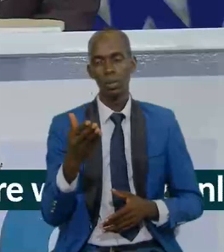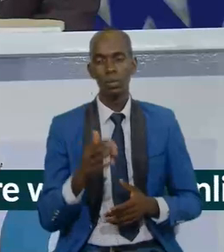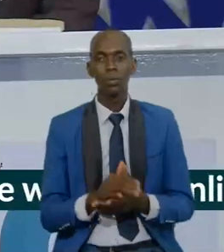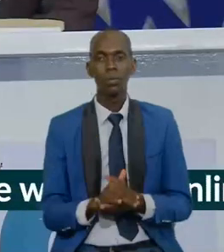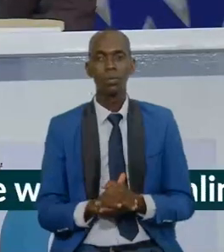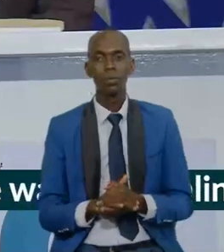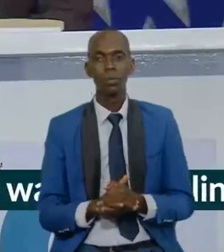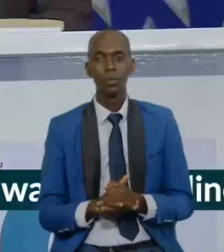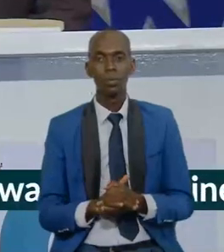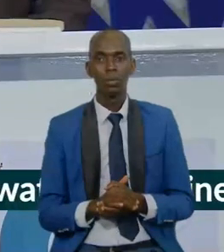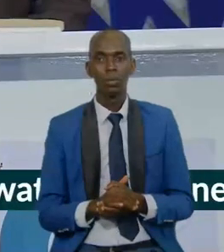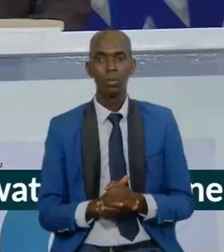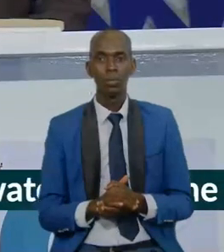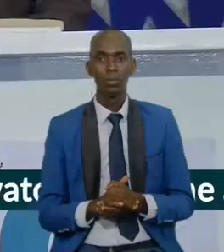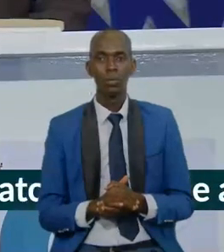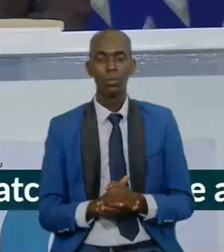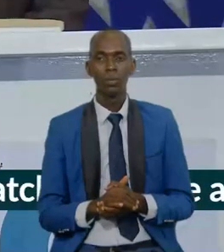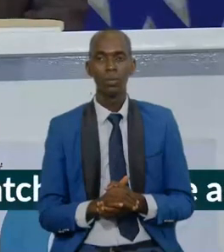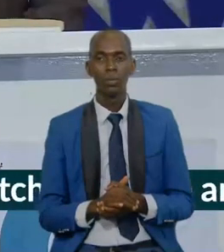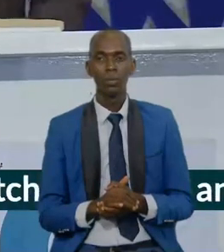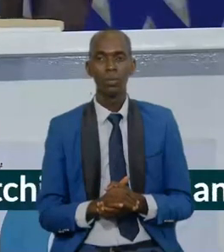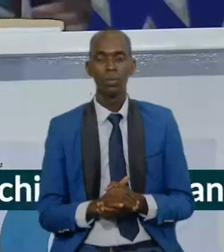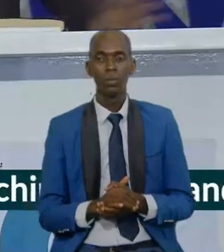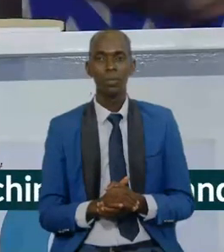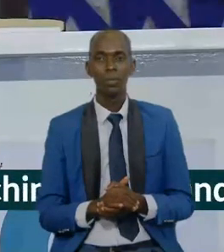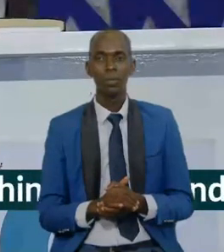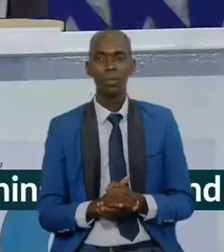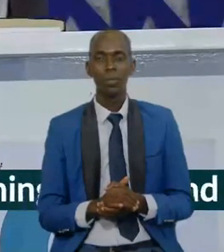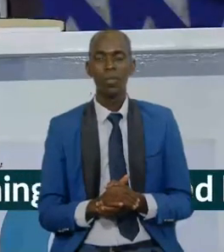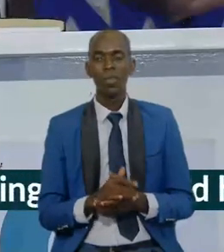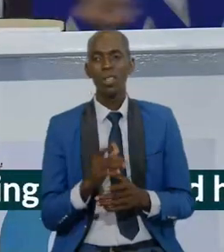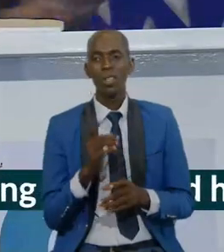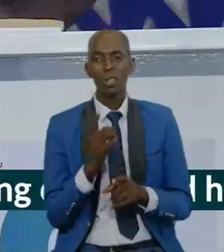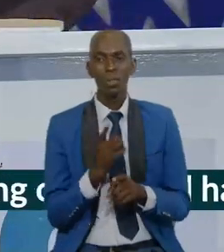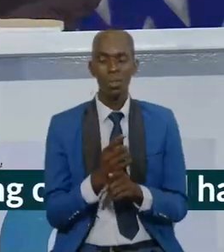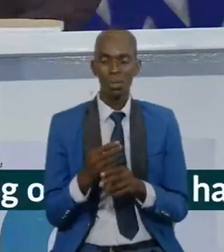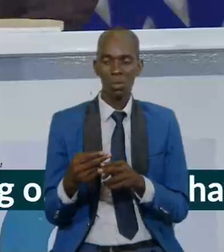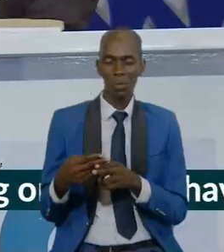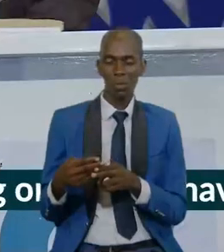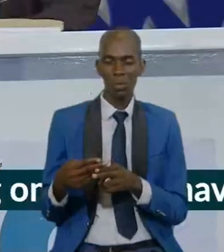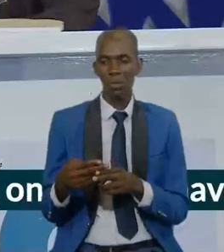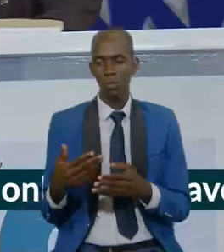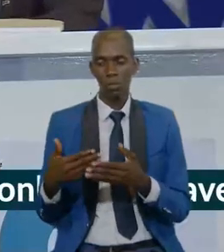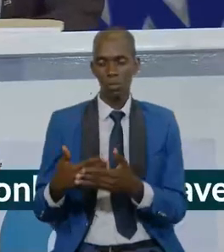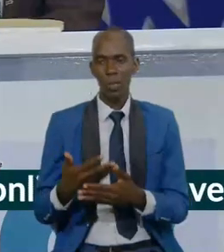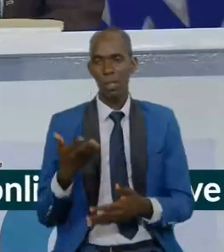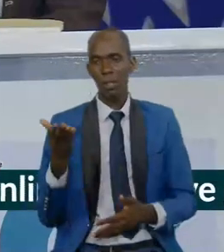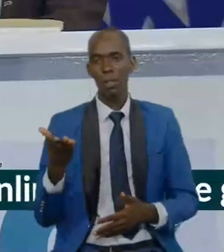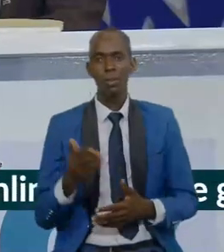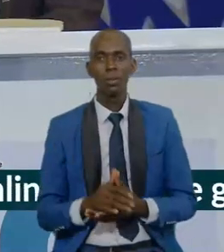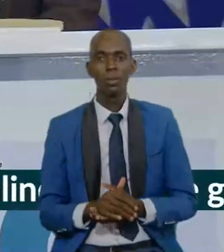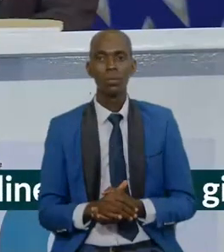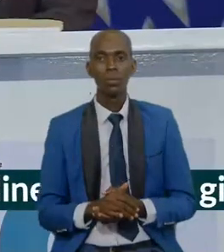la cabine des équipements. Just behind the major house.